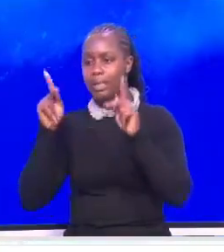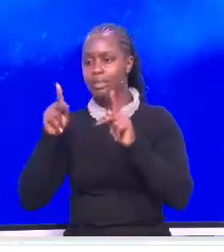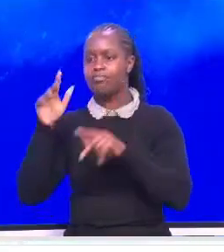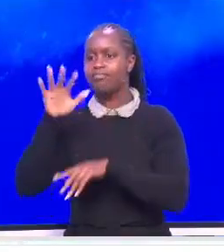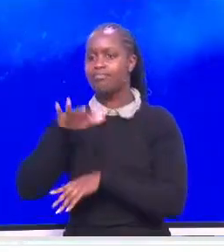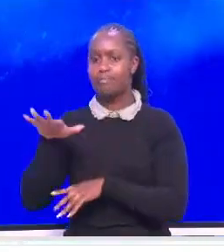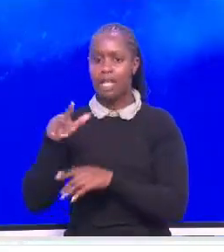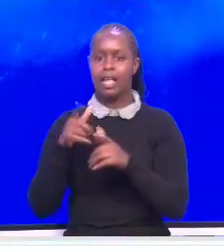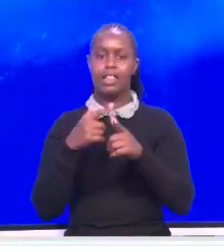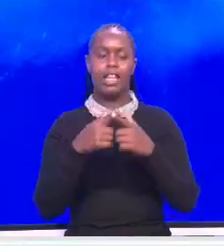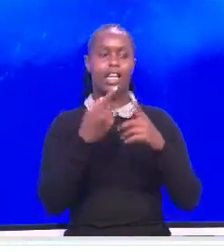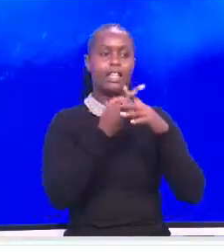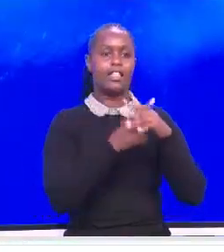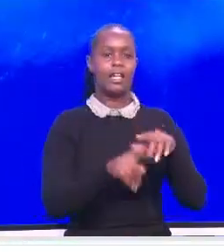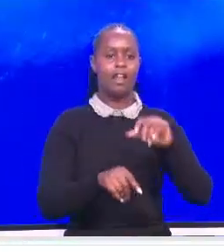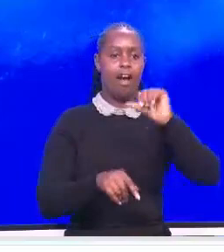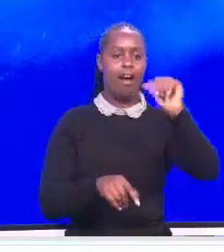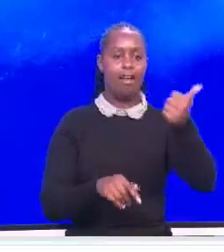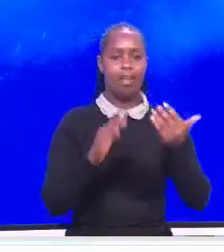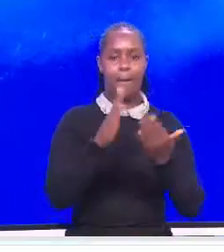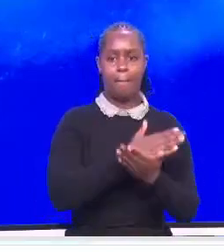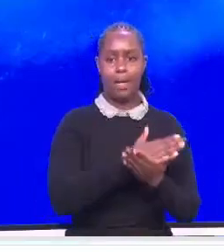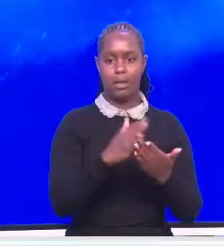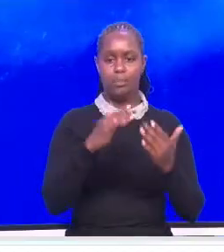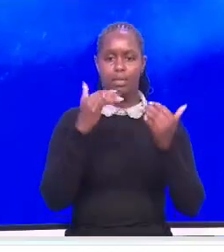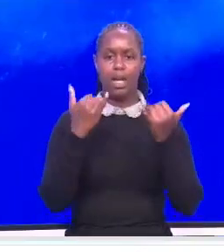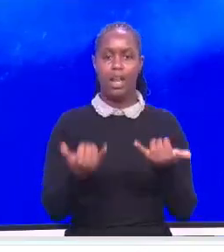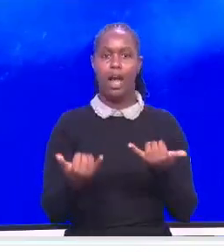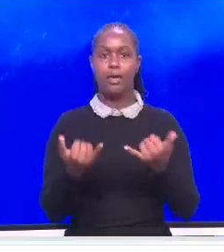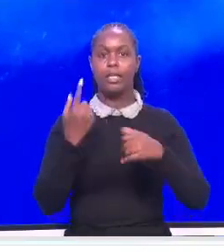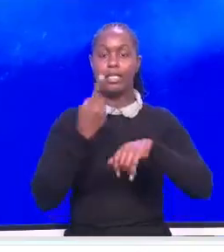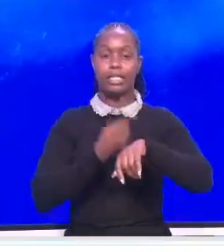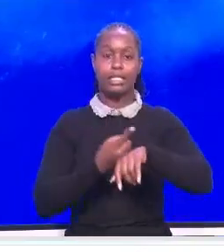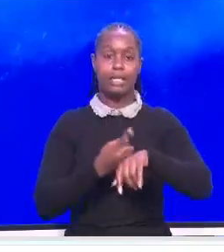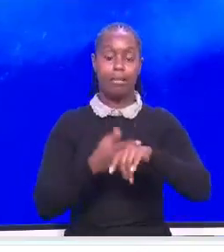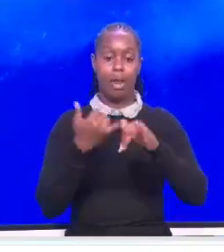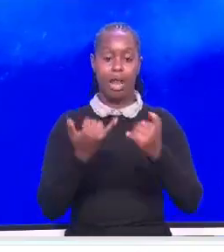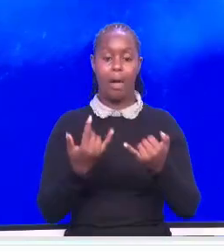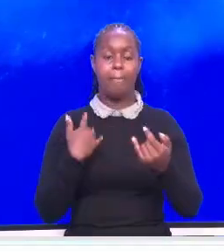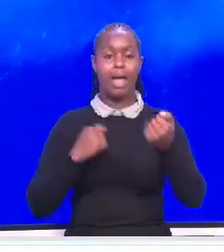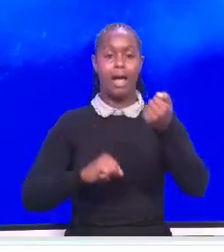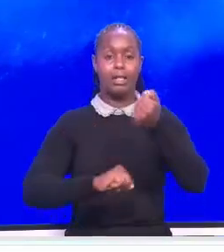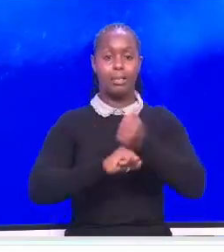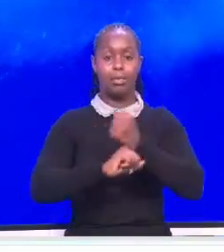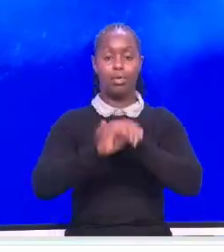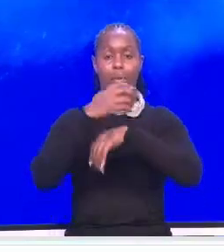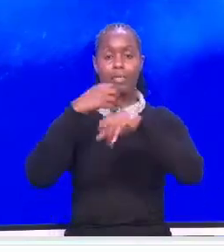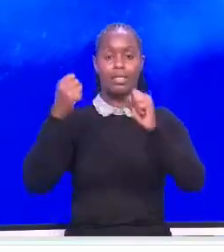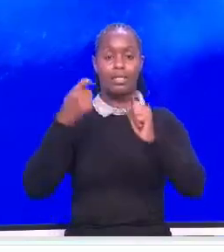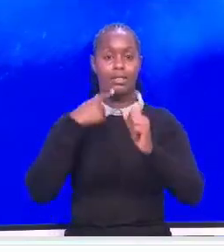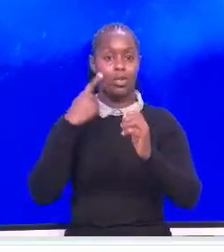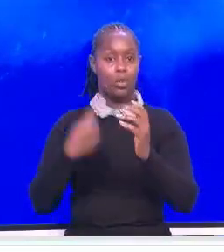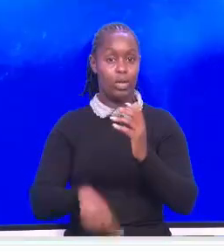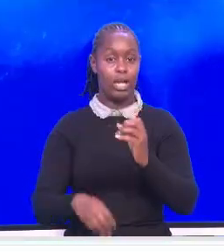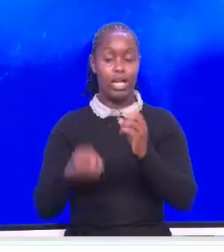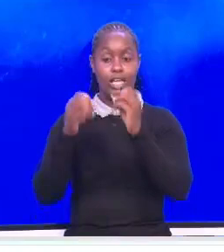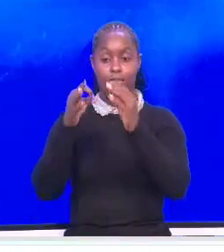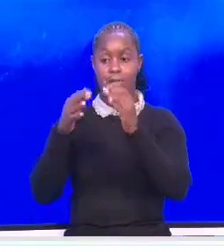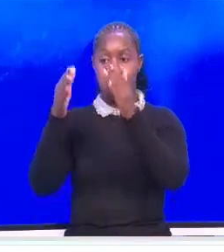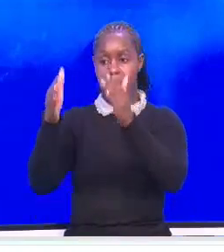Tumejaribu vitu mingi. Sasa imefika wakati na ungana na rais kusema kama wewe ni